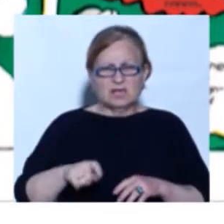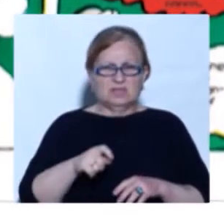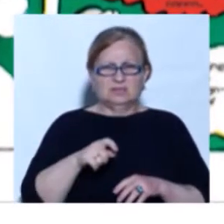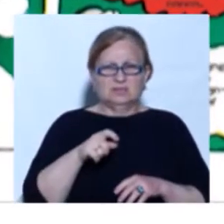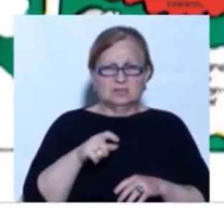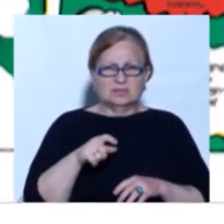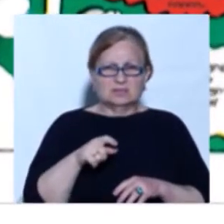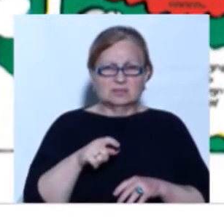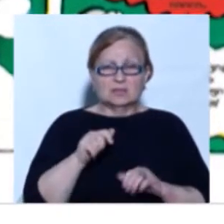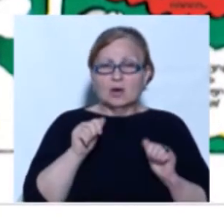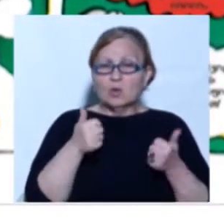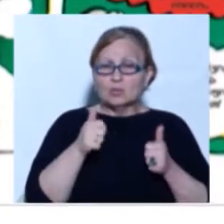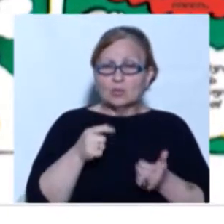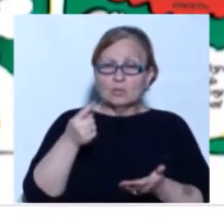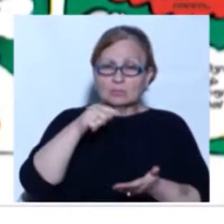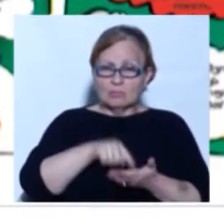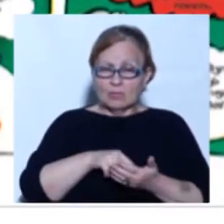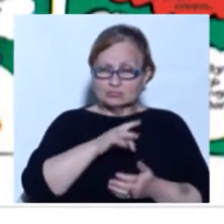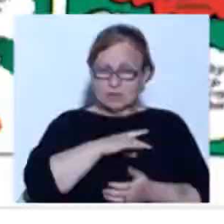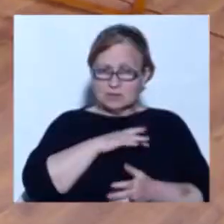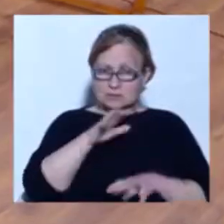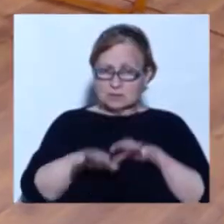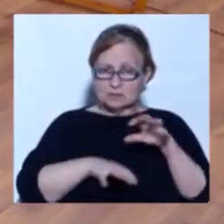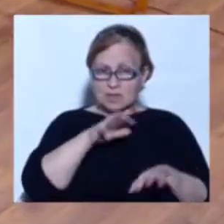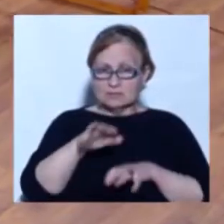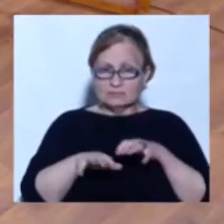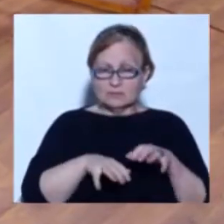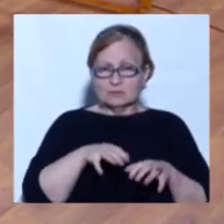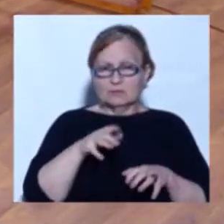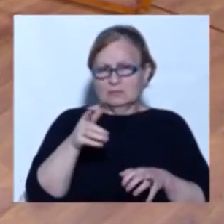ცხელა. როგორ მოხვდა თეთრი დათვი ტროპიკებში?